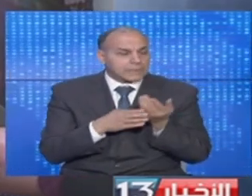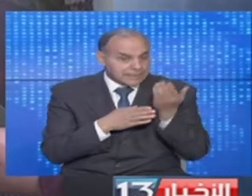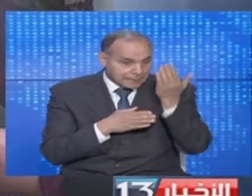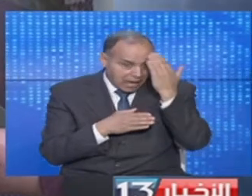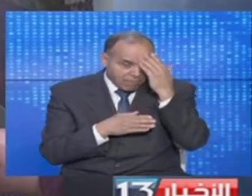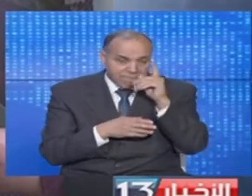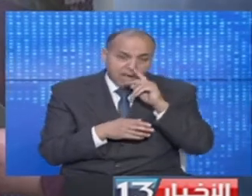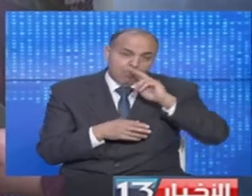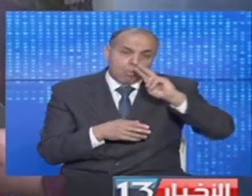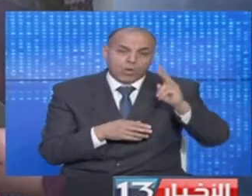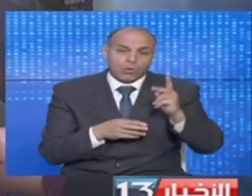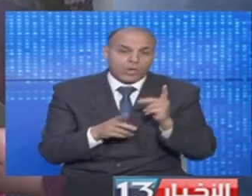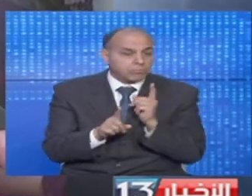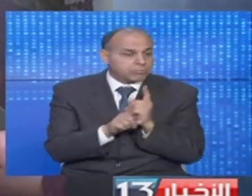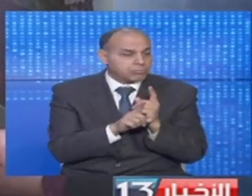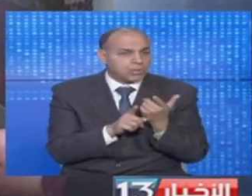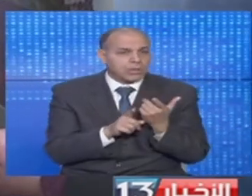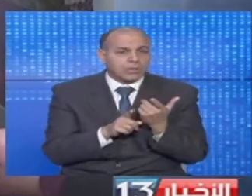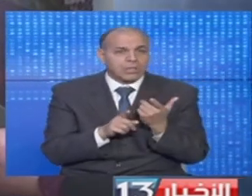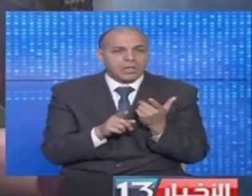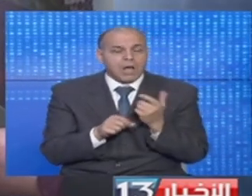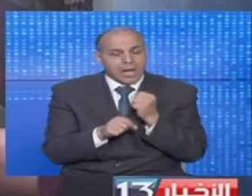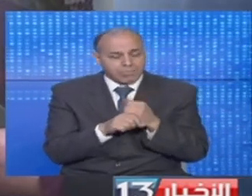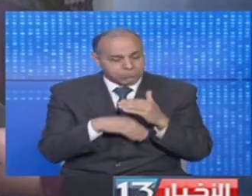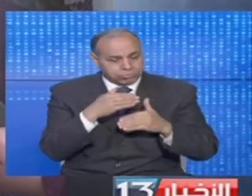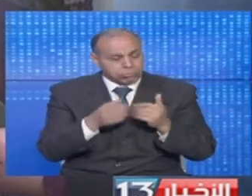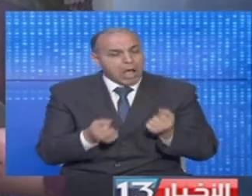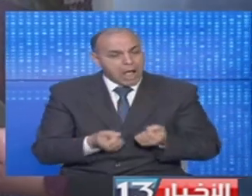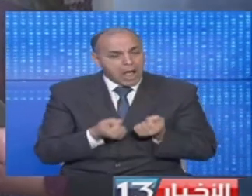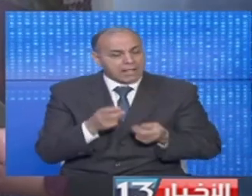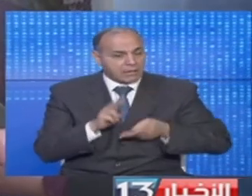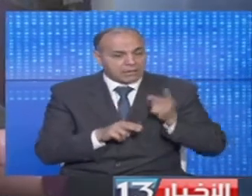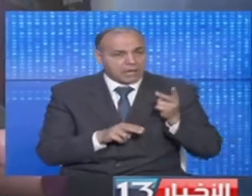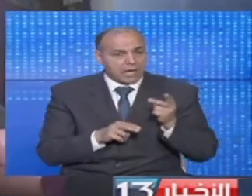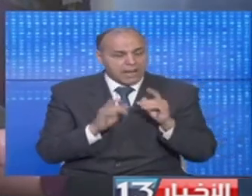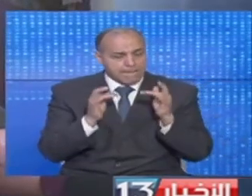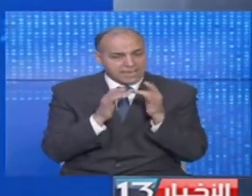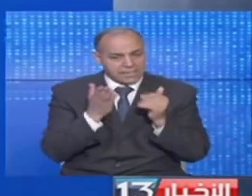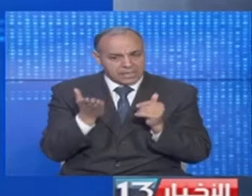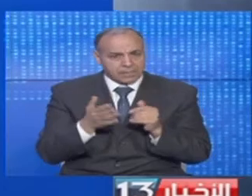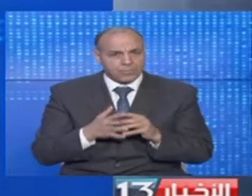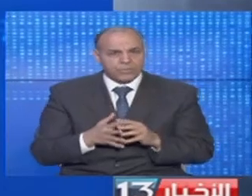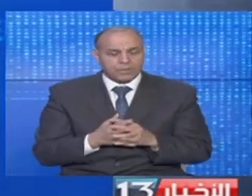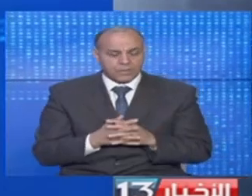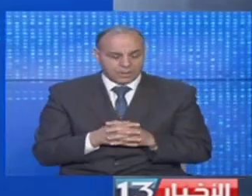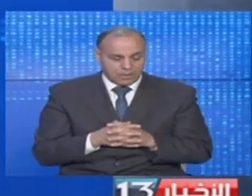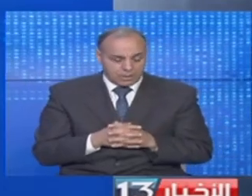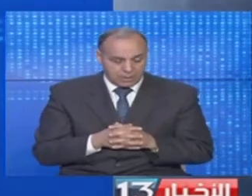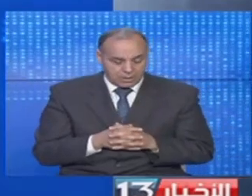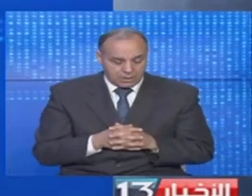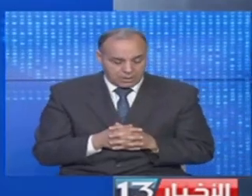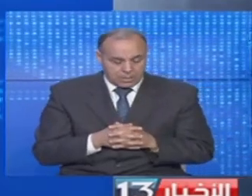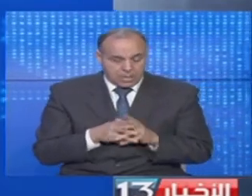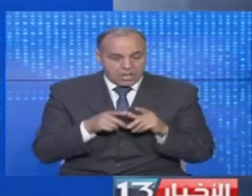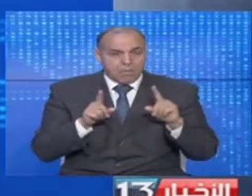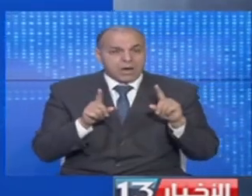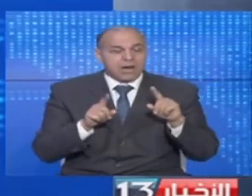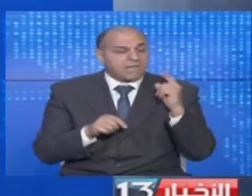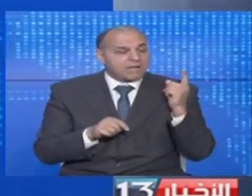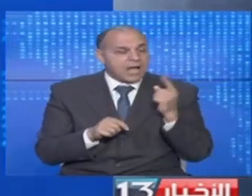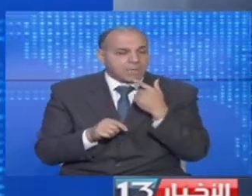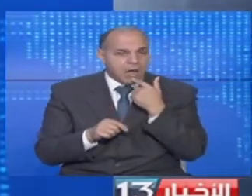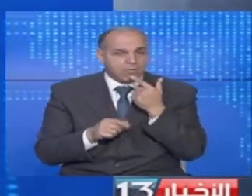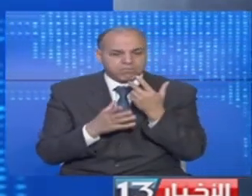على نساء إفريقيات باش يطوروا مهاراتهم من خلال هالمنصة هذه. وفي أخبارنا